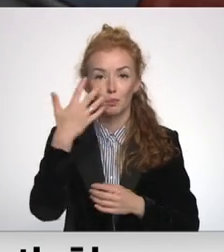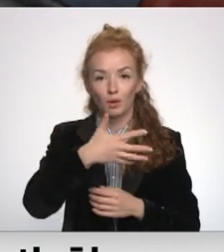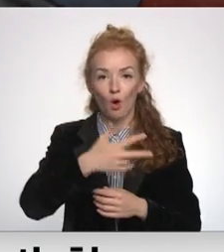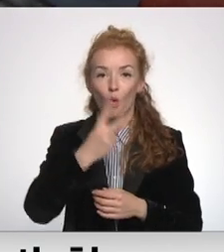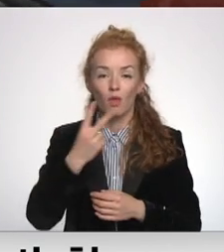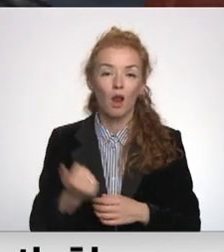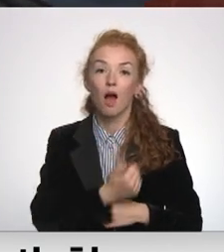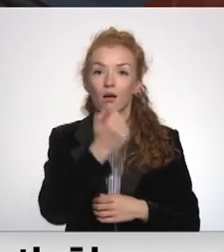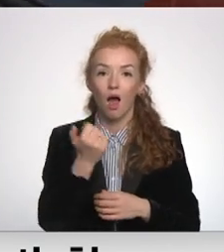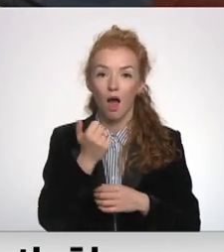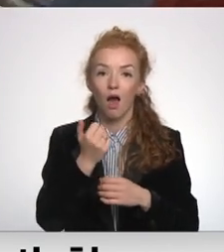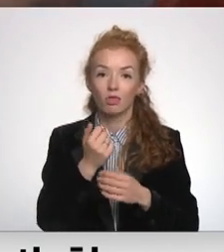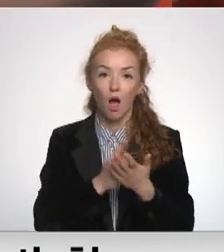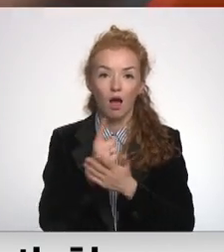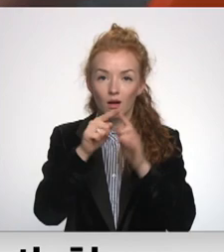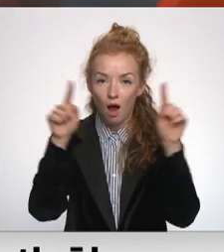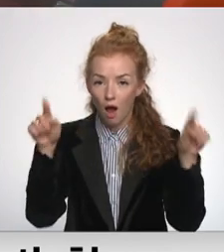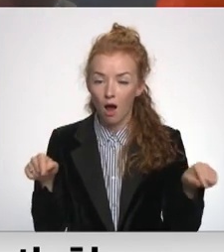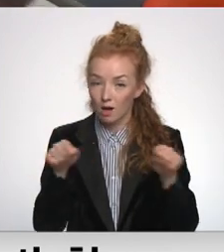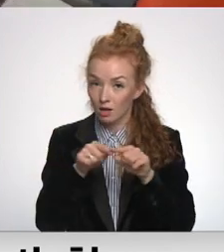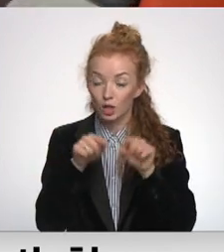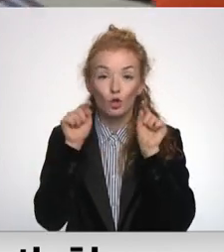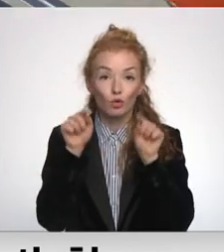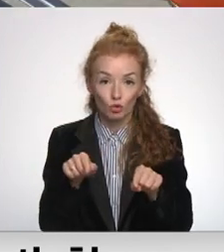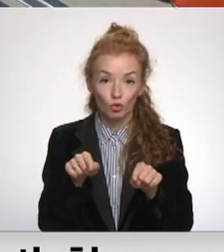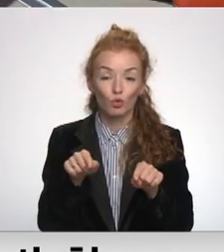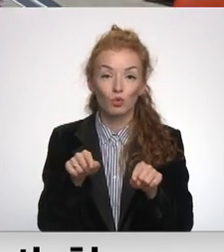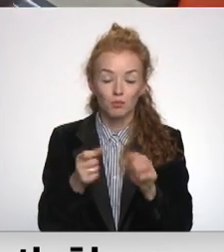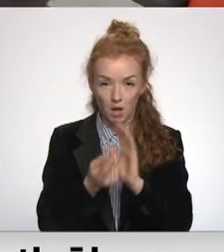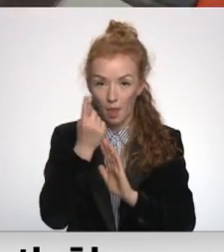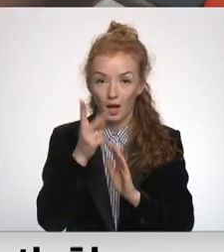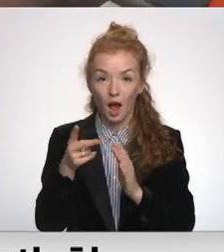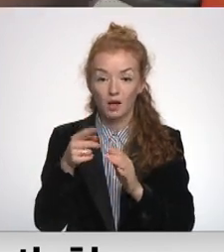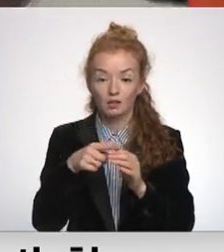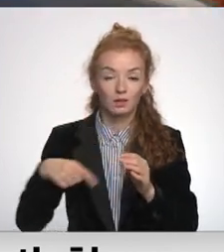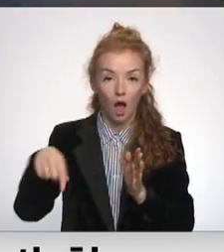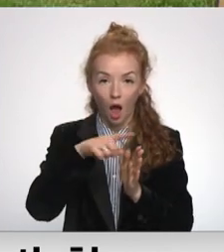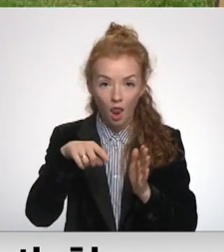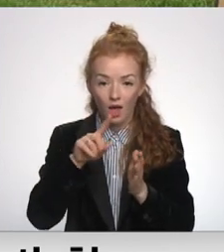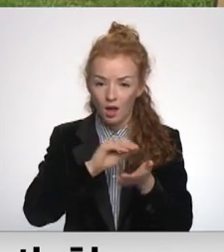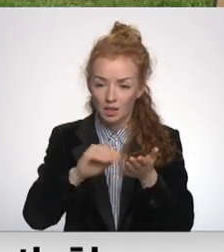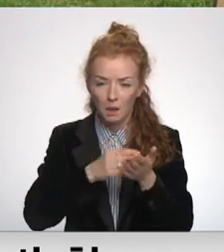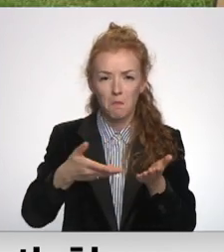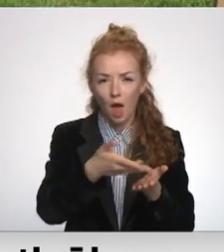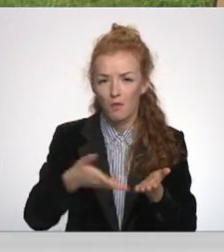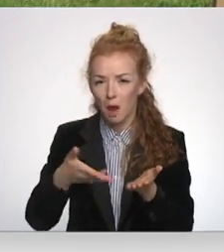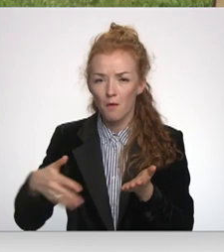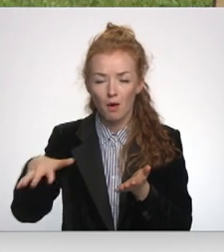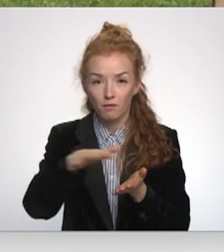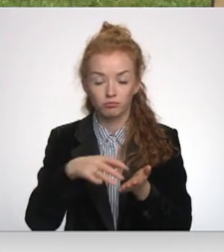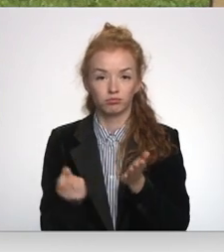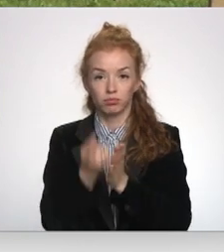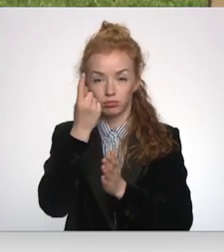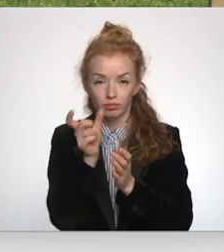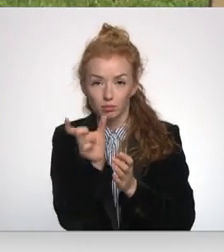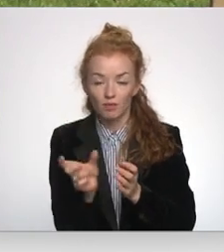1652. Gada karti. Un šī karta piesaistīja ar to, kad uz salas, kur rakstīts pļavas, pēkšņi ir uzraksts